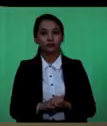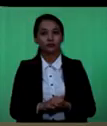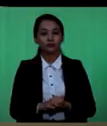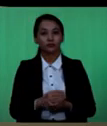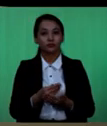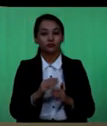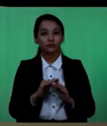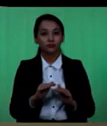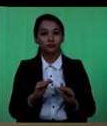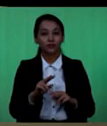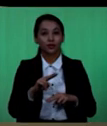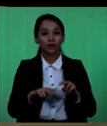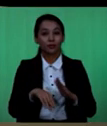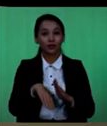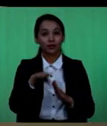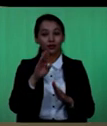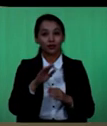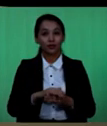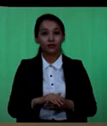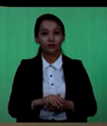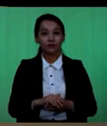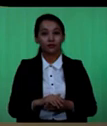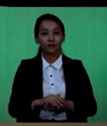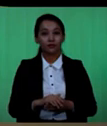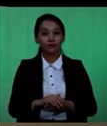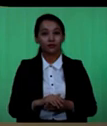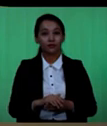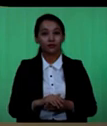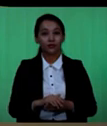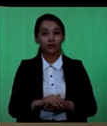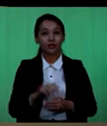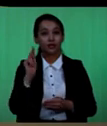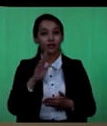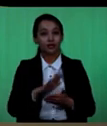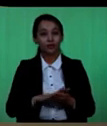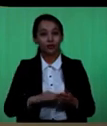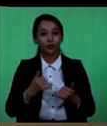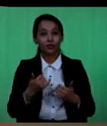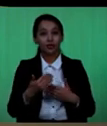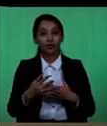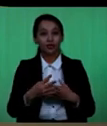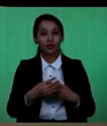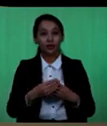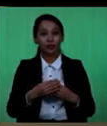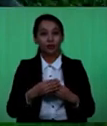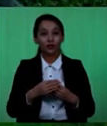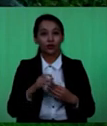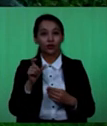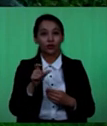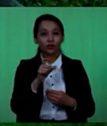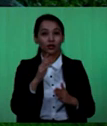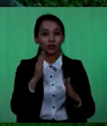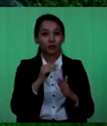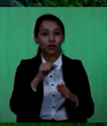Aziz o'quvchilar, kayfiyatlar yaxshimi? Unday bo'lsa, darsimizni davom ettiramiz. Bugun biz sizlar bilan insonning